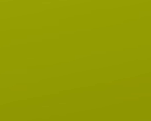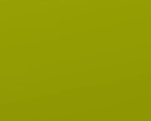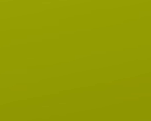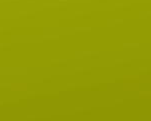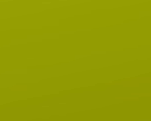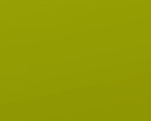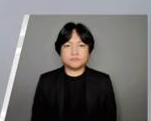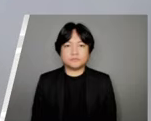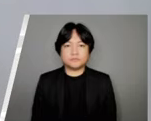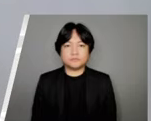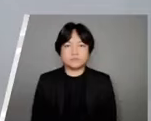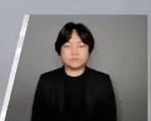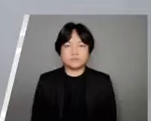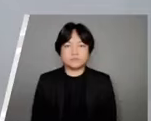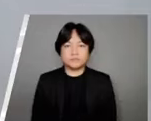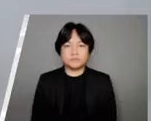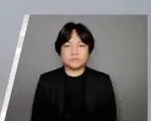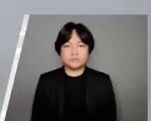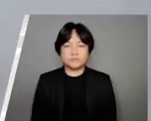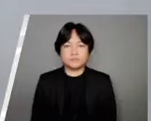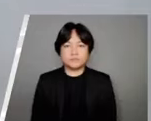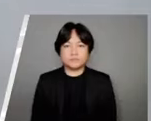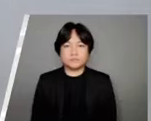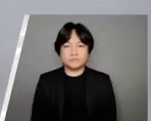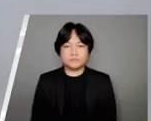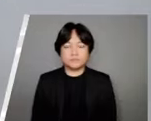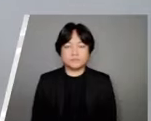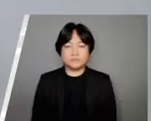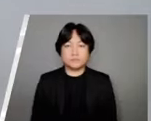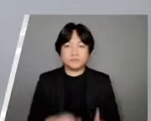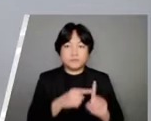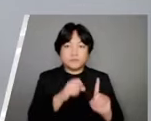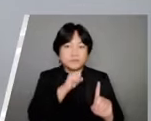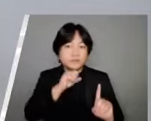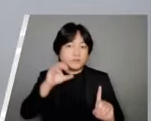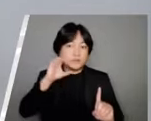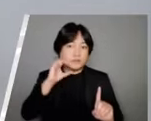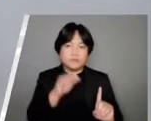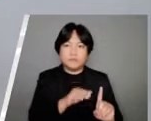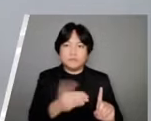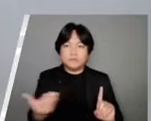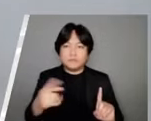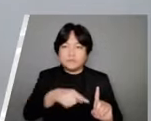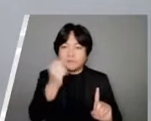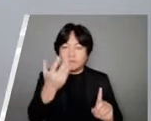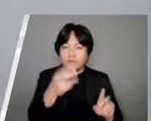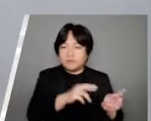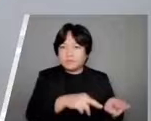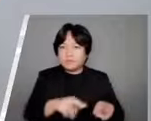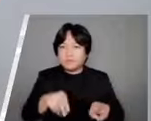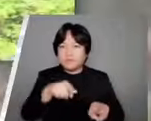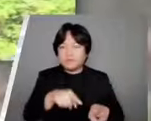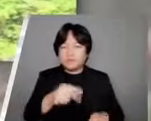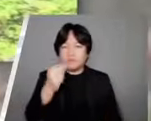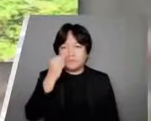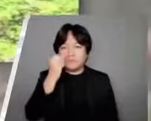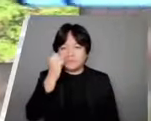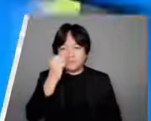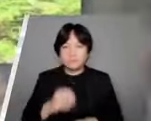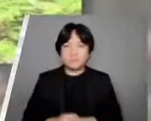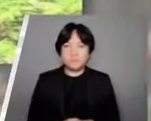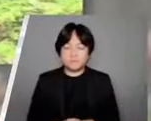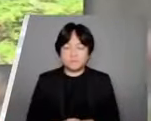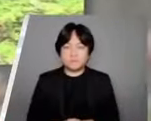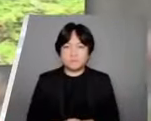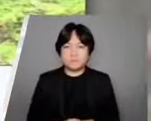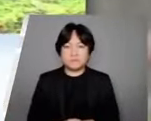news isang senior citizen ang natagpuang patay sa isang ilog sa Valencia Negros Oriental ayon sa rural health